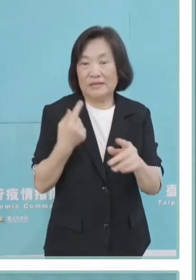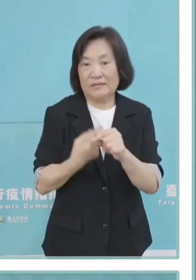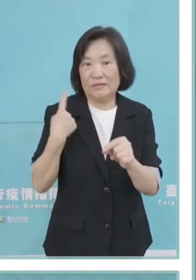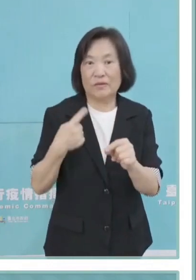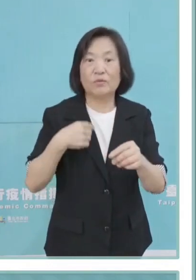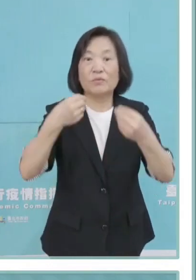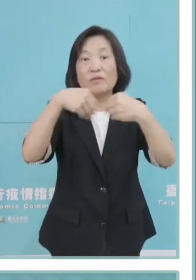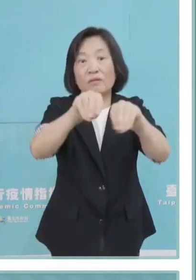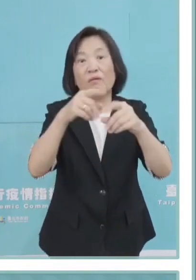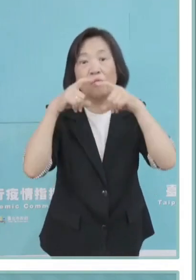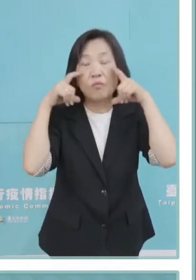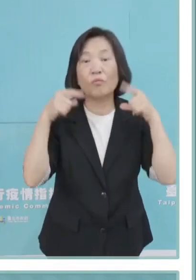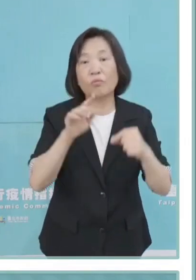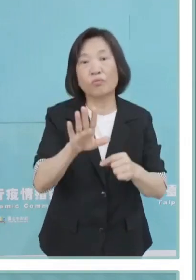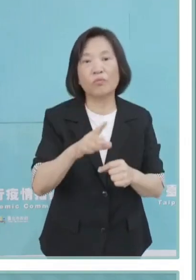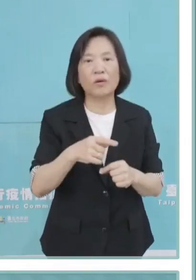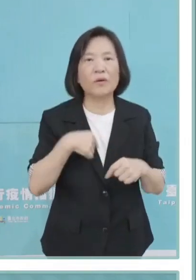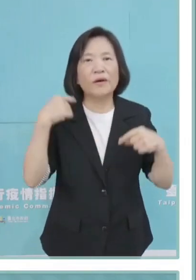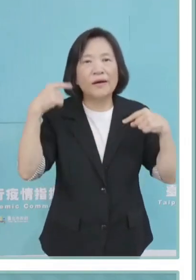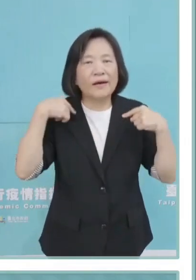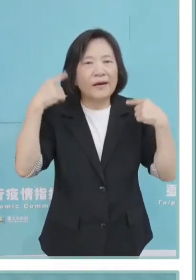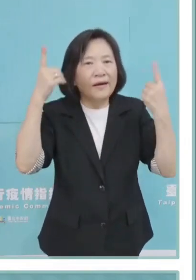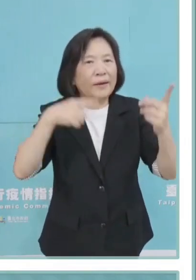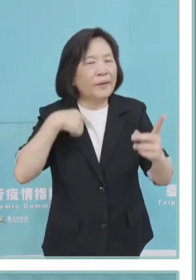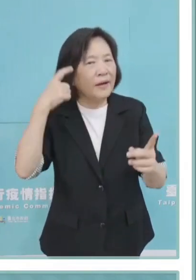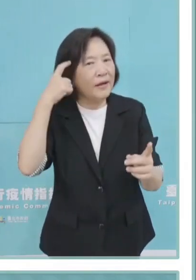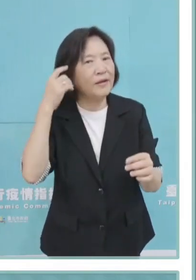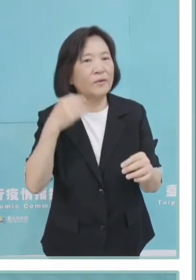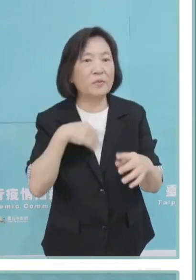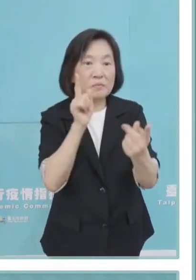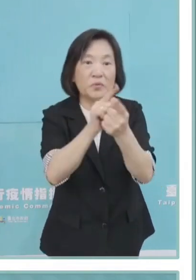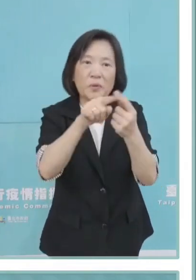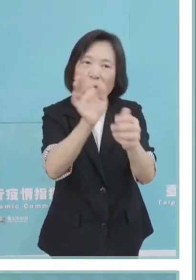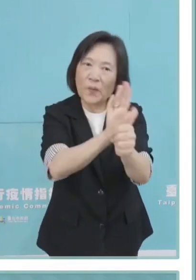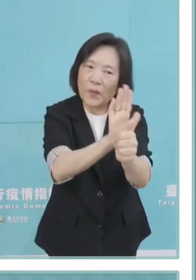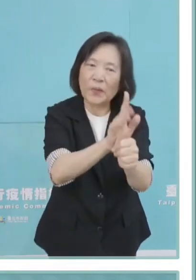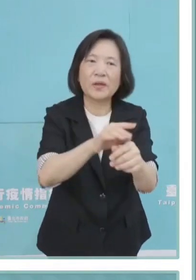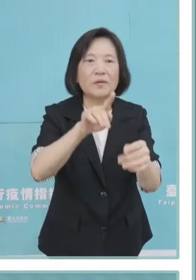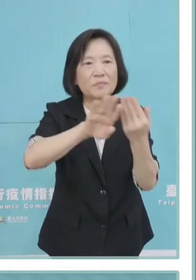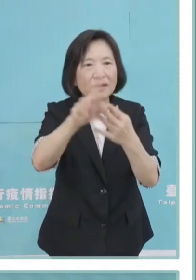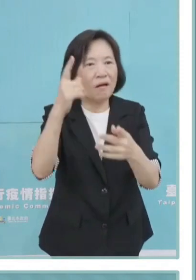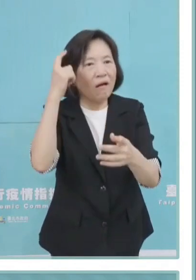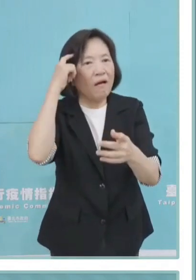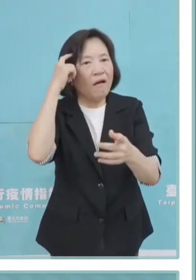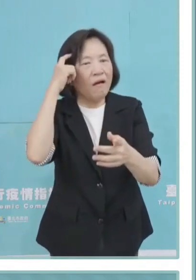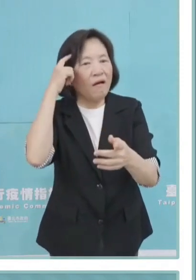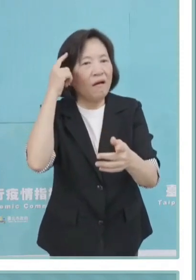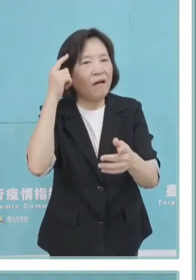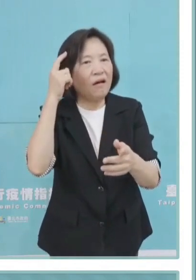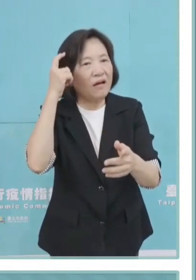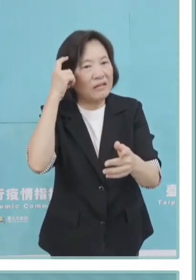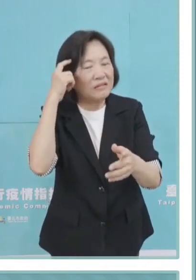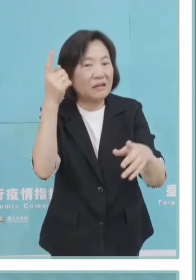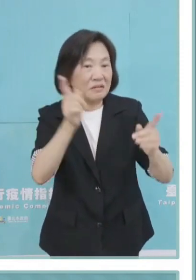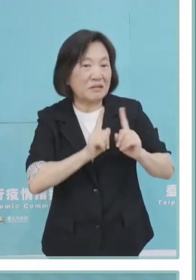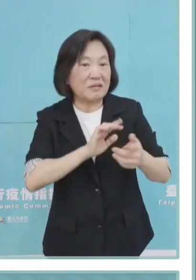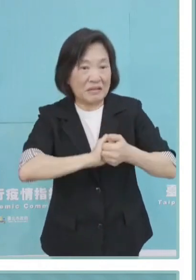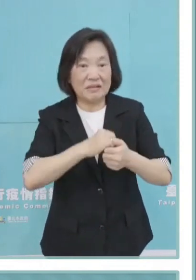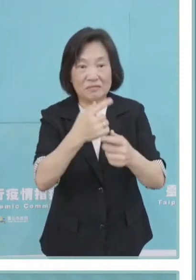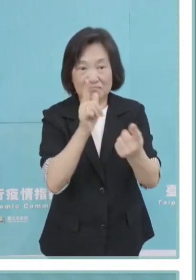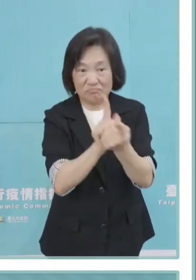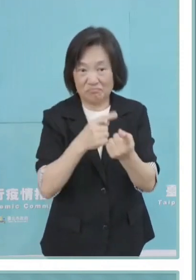我们也有送他口罩的，所以我常常是这样的哦，我们对人家好哦，人家是一定对我们好，答案是不一定的，但